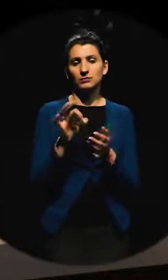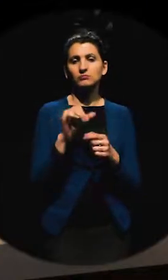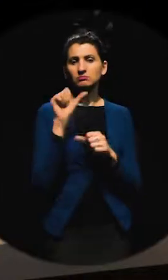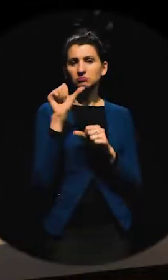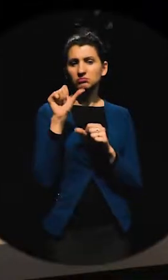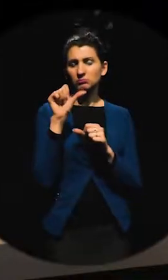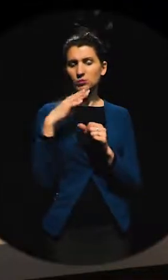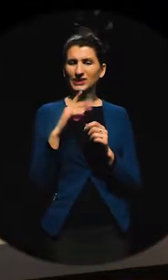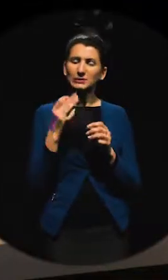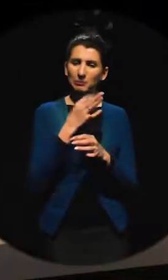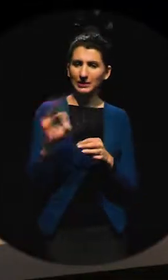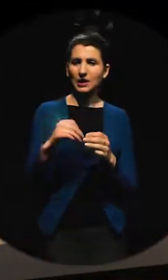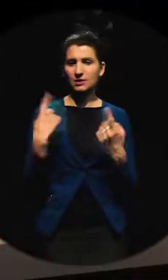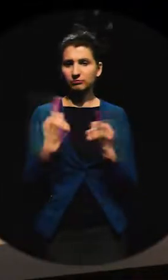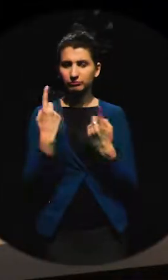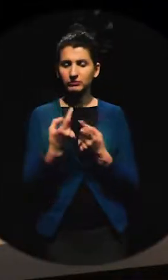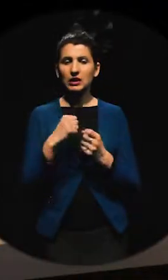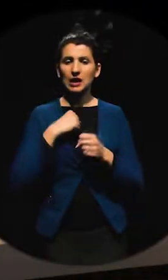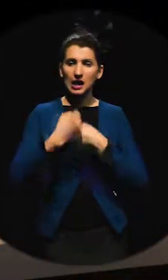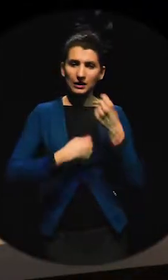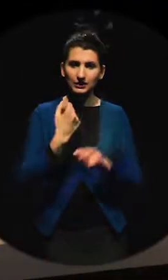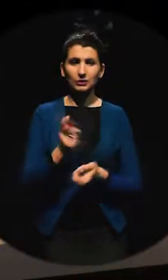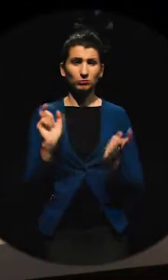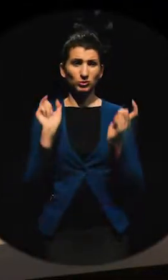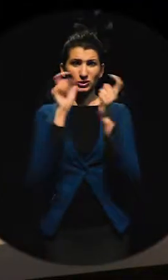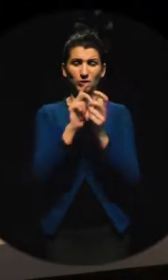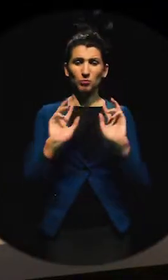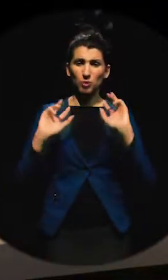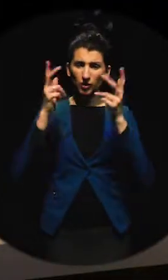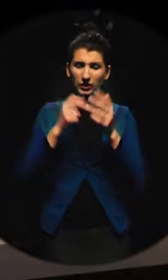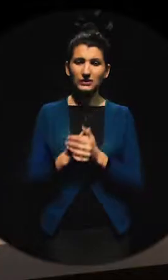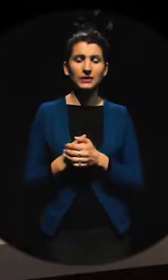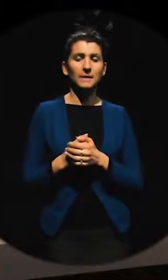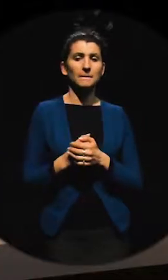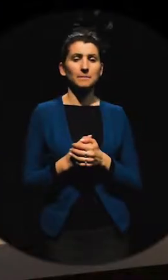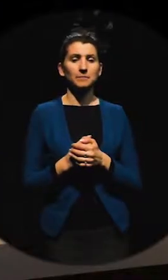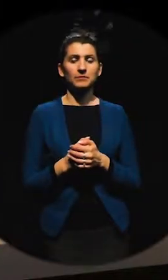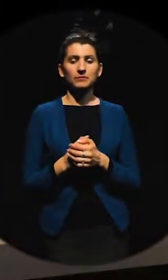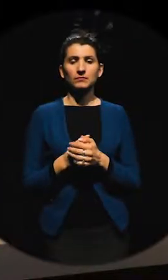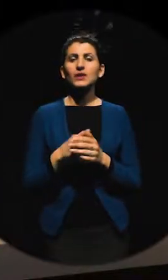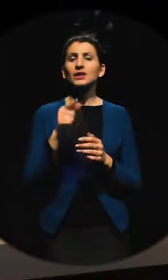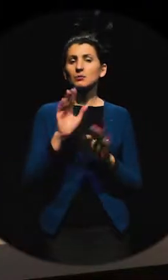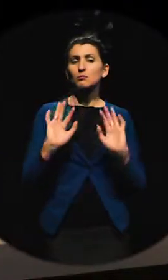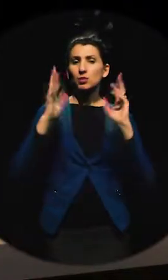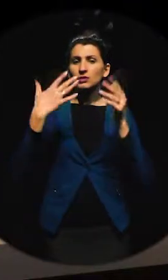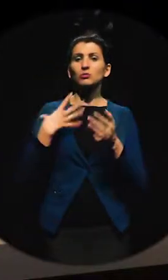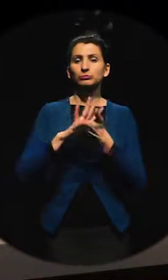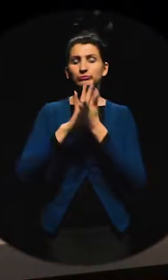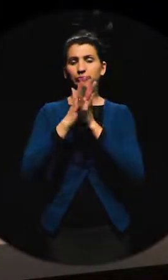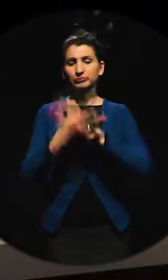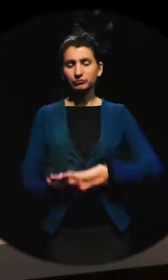kilkunastu miastach. Natomiast tylko w San Francisco ten protest przekształcił się w